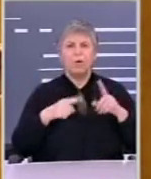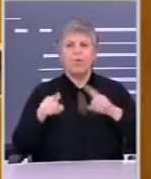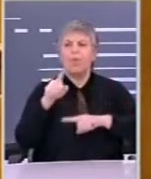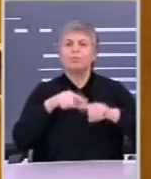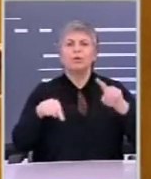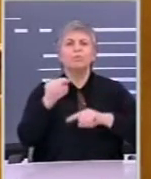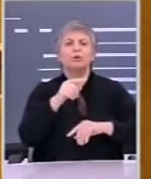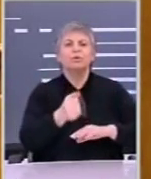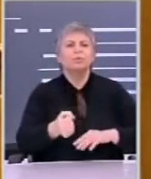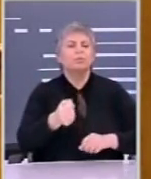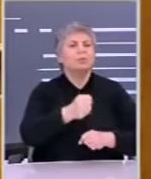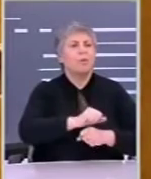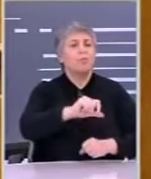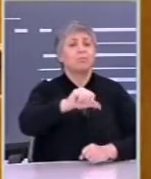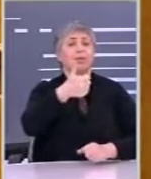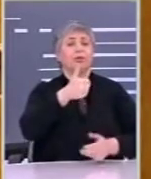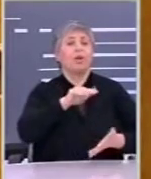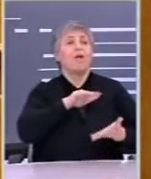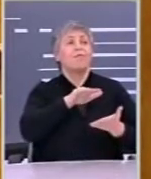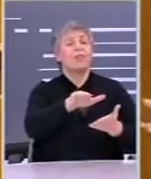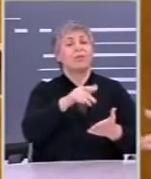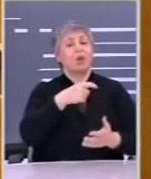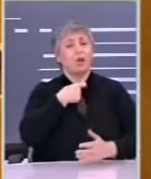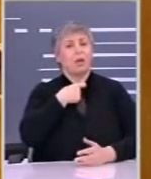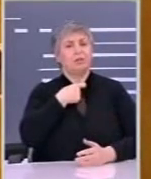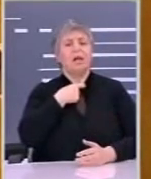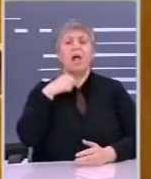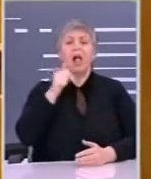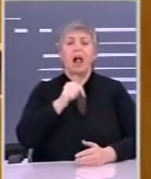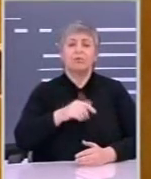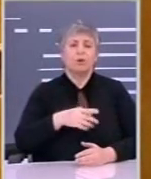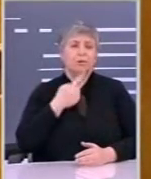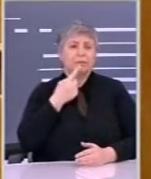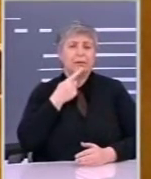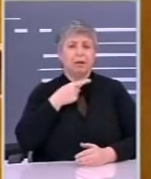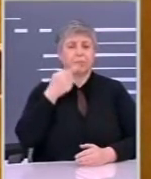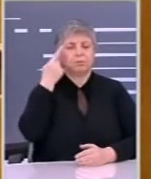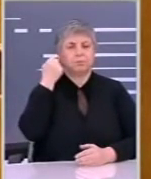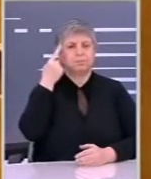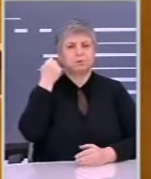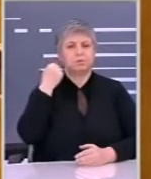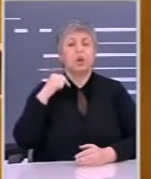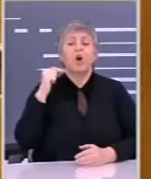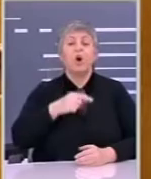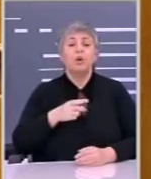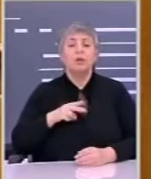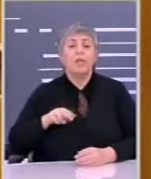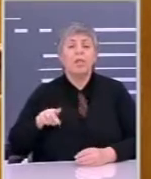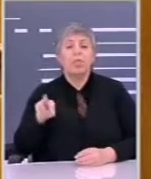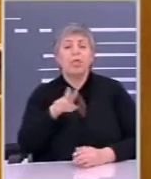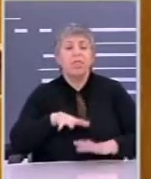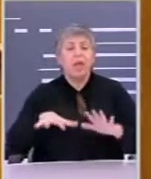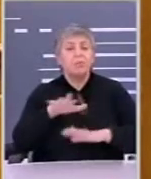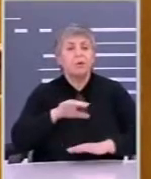κύριο Μηταράκη, ως τον άνθρωπο που είπε το πρώτο ανέκδοτο της χρονιάς λέγοντας ότι η διαπλοκή ξεκίνησε επί ΣΥΡΙΖΑ. Στον